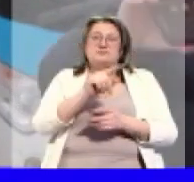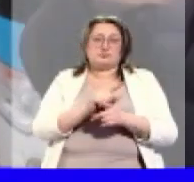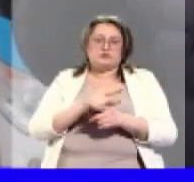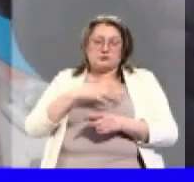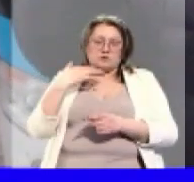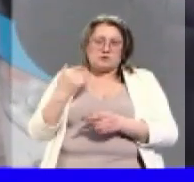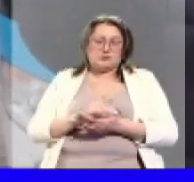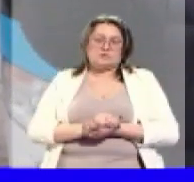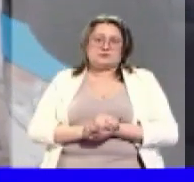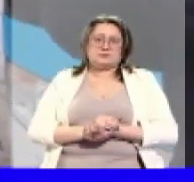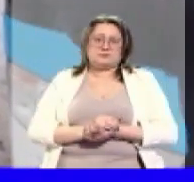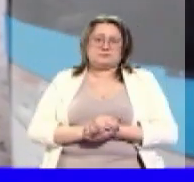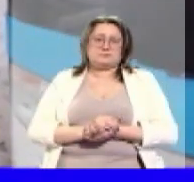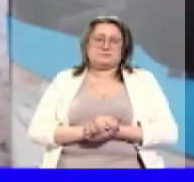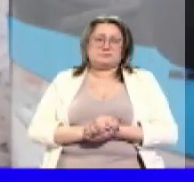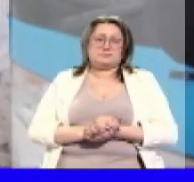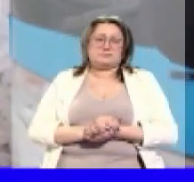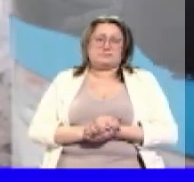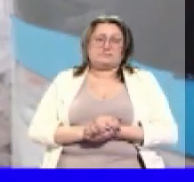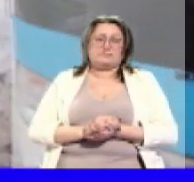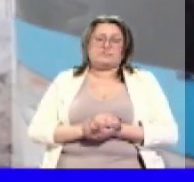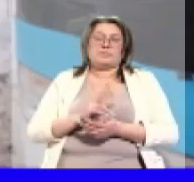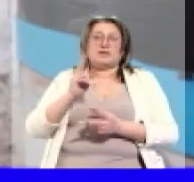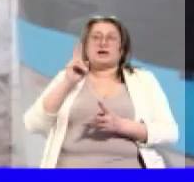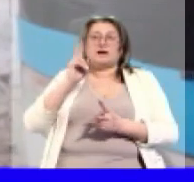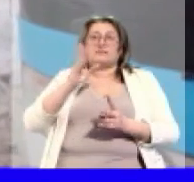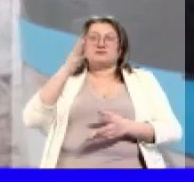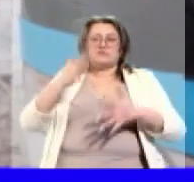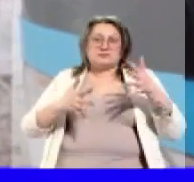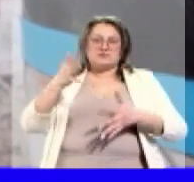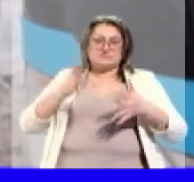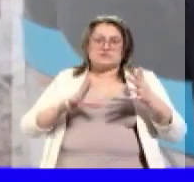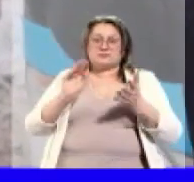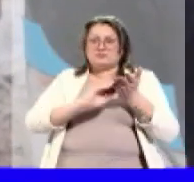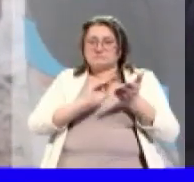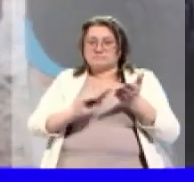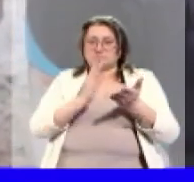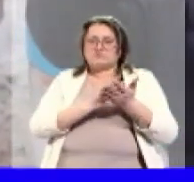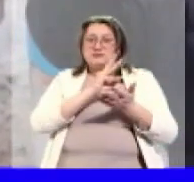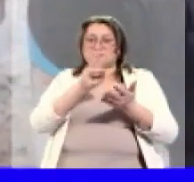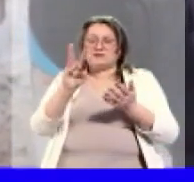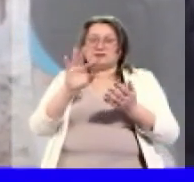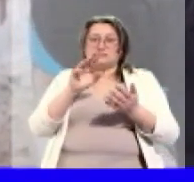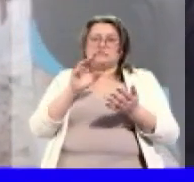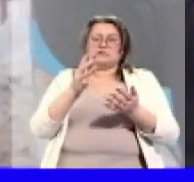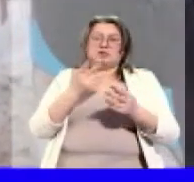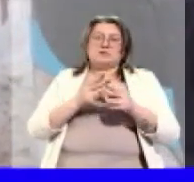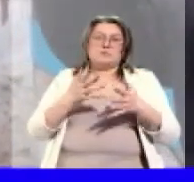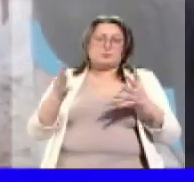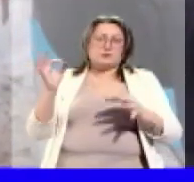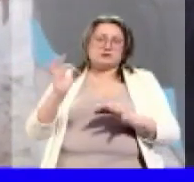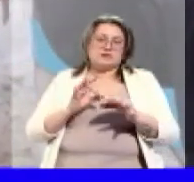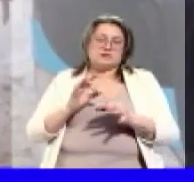Егер де кімде-кім осы қаланың тұрғындары осындай заңсыз жазбаларды көретін болса, Қостанай